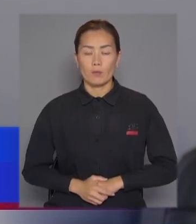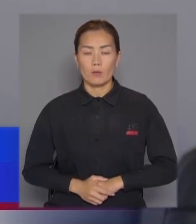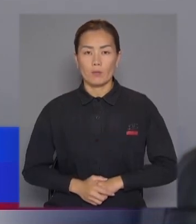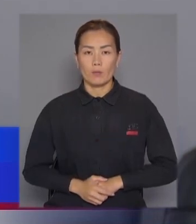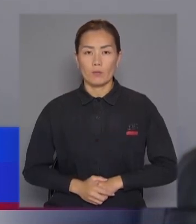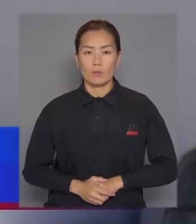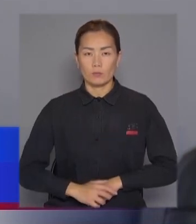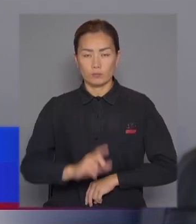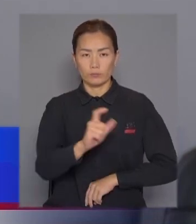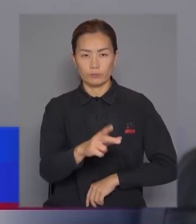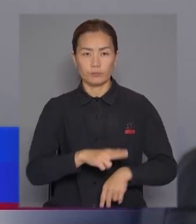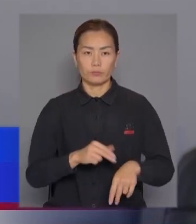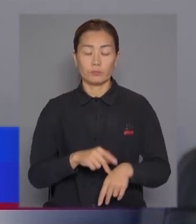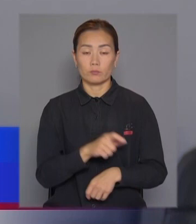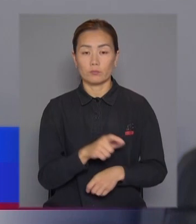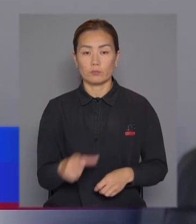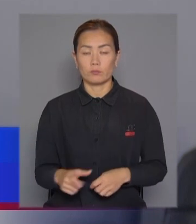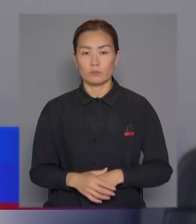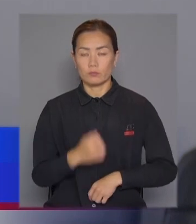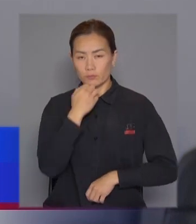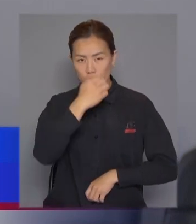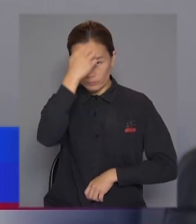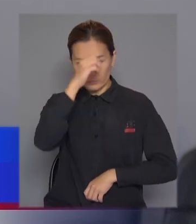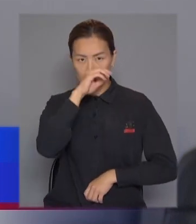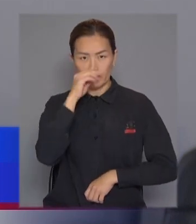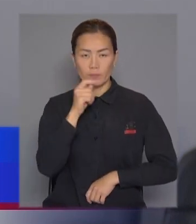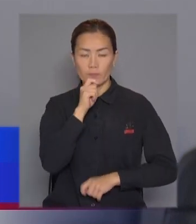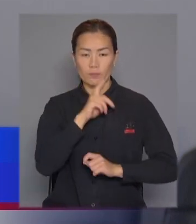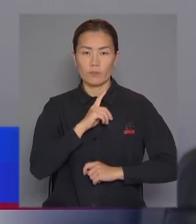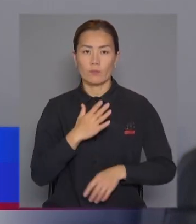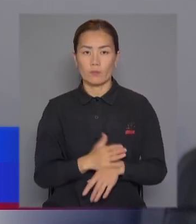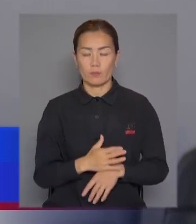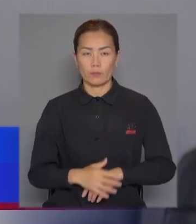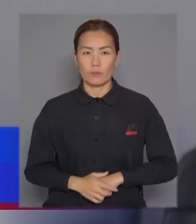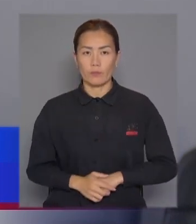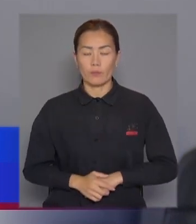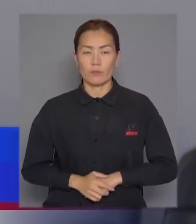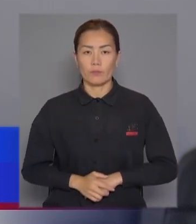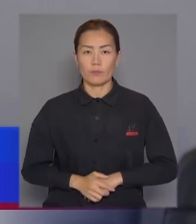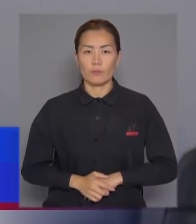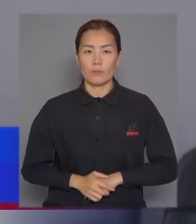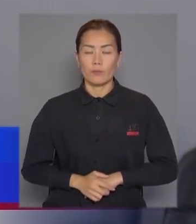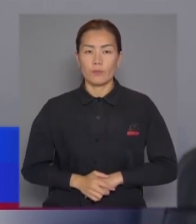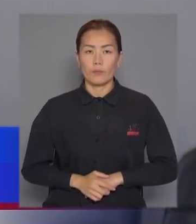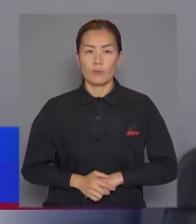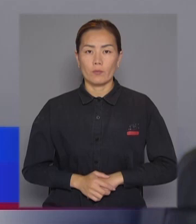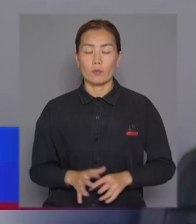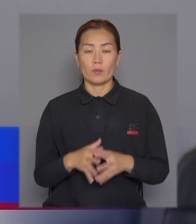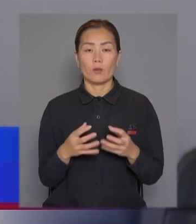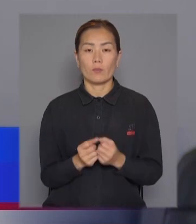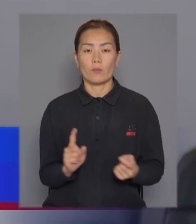Мекеме қызметкерлеріне рахмет, соттан өттік. Әне сау болсын, бүгін